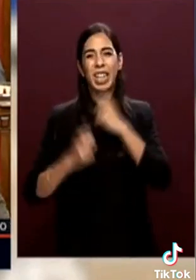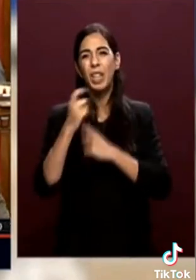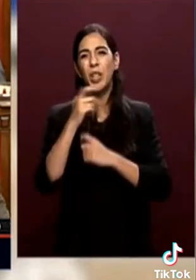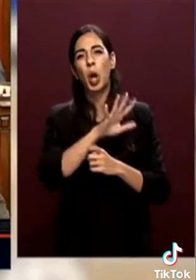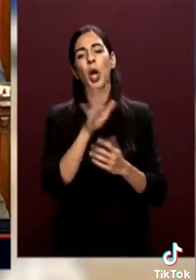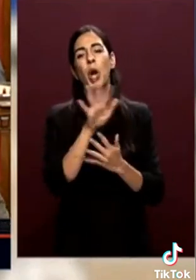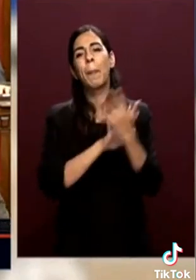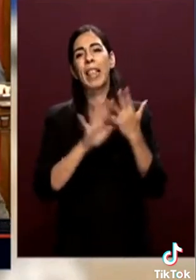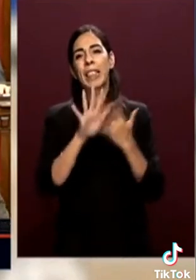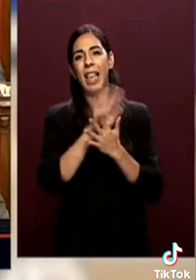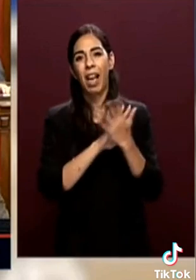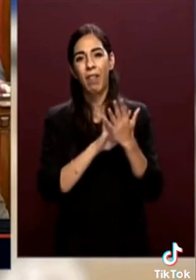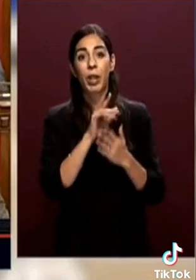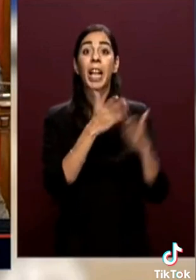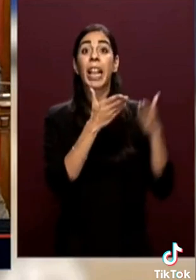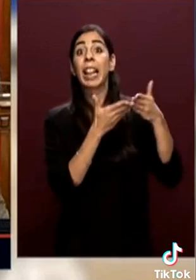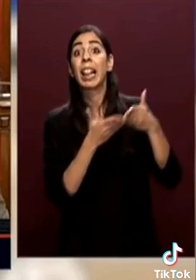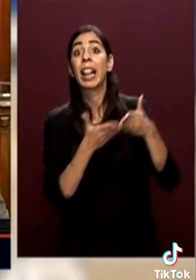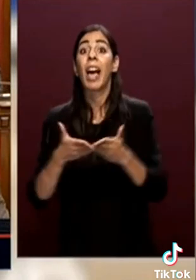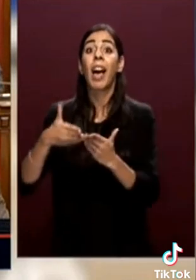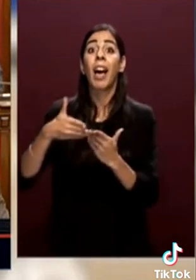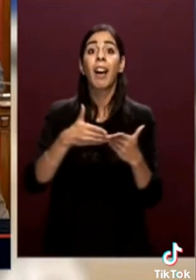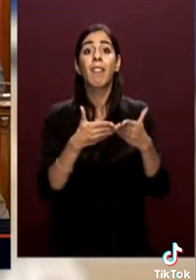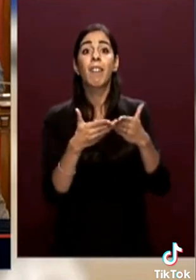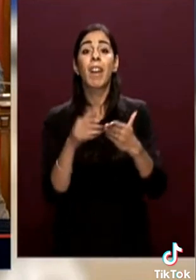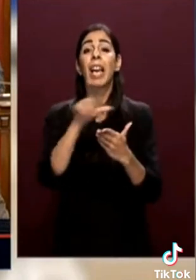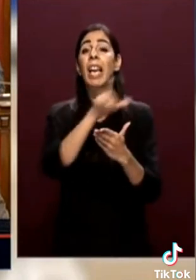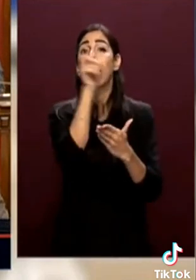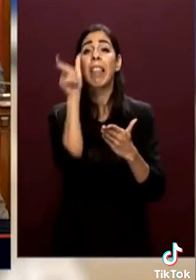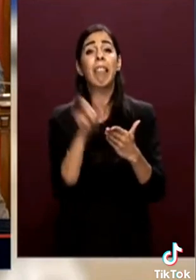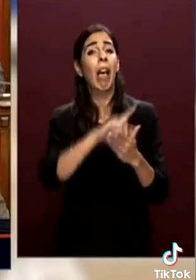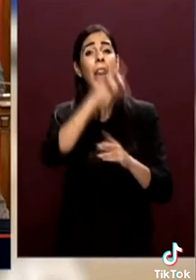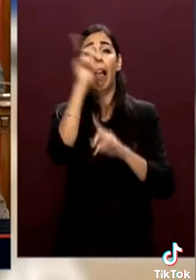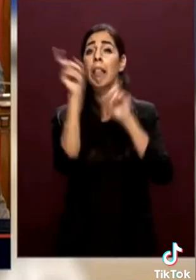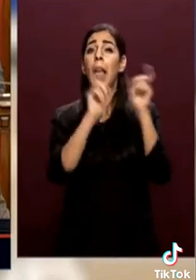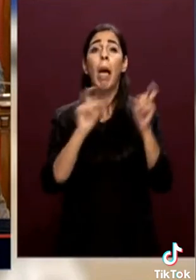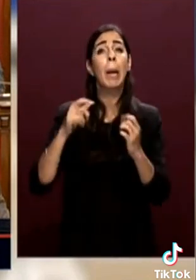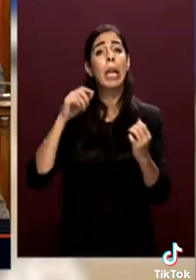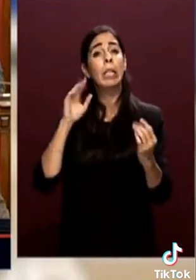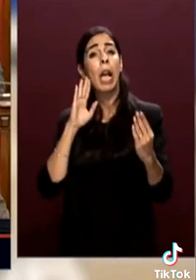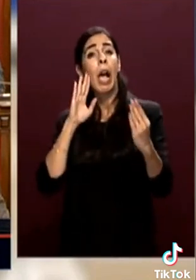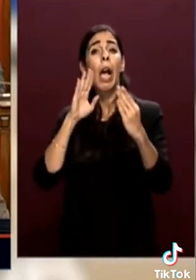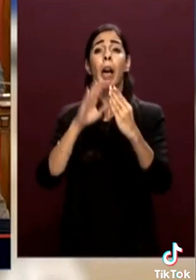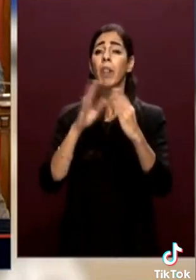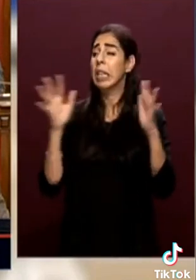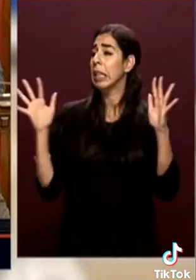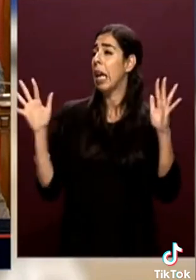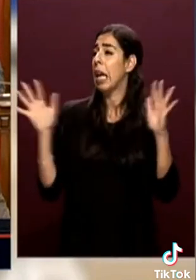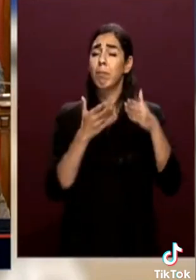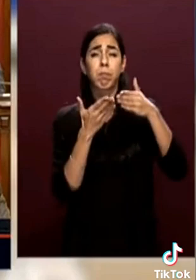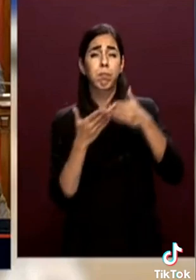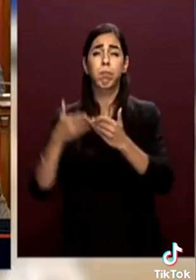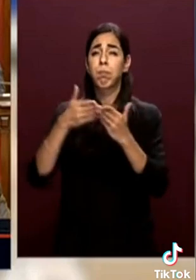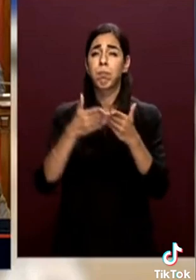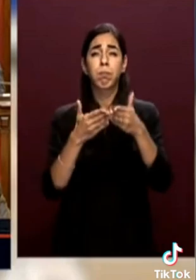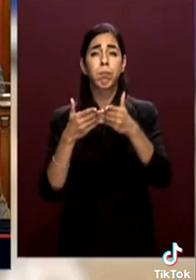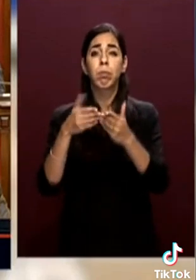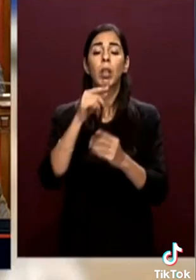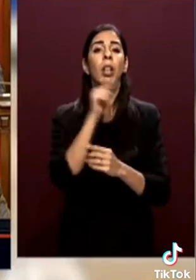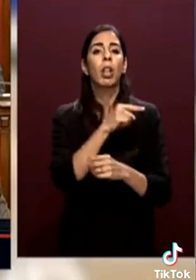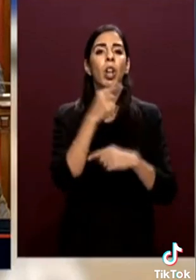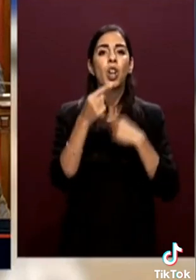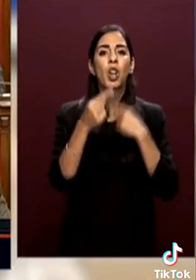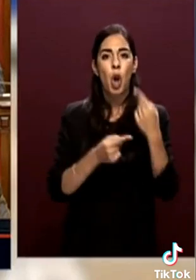metafora, la nave Italia affrontava questa tempesta, incredibile tempesta, lei disseminava